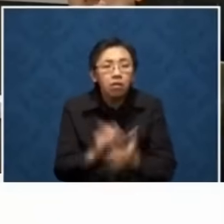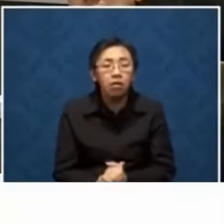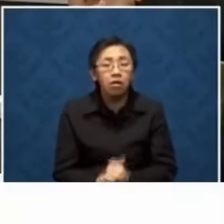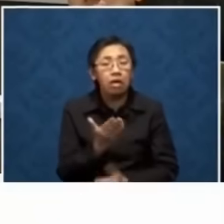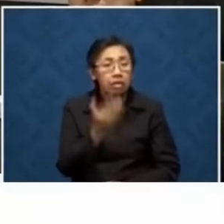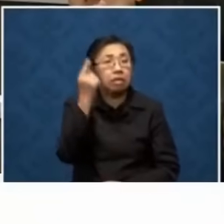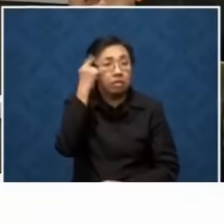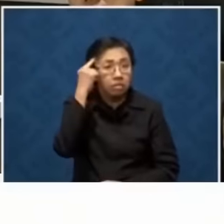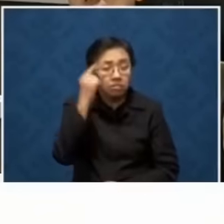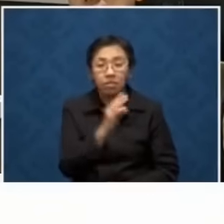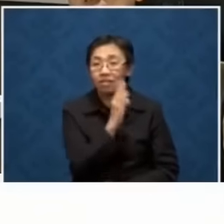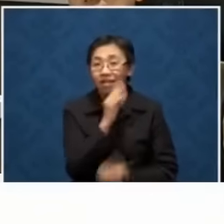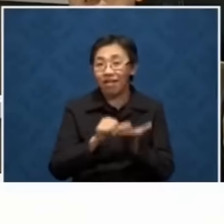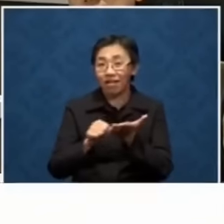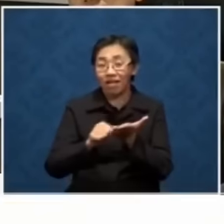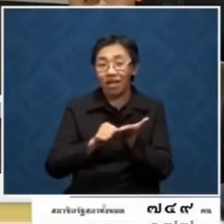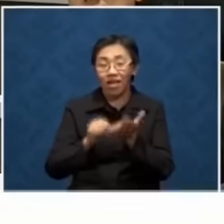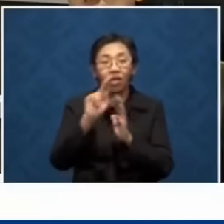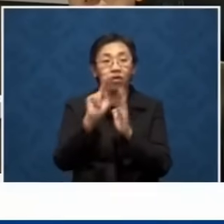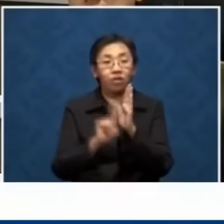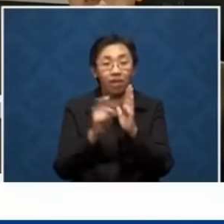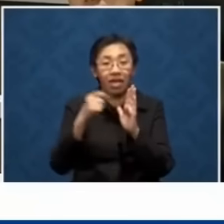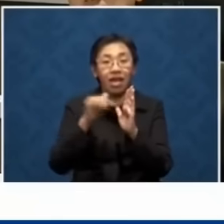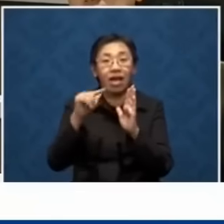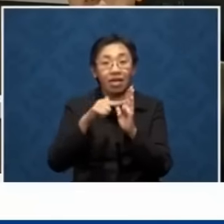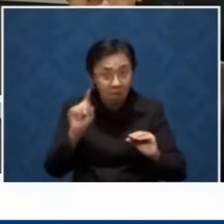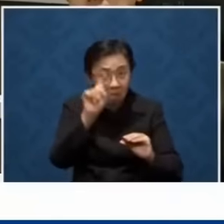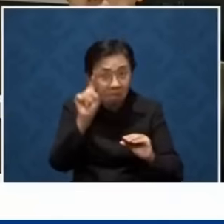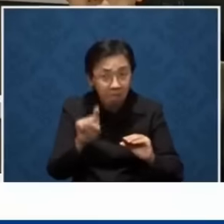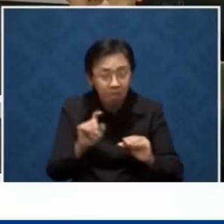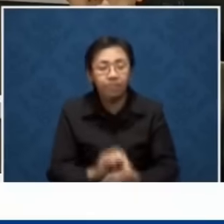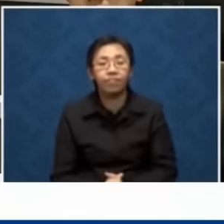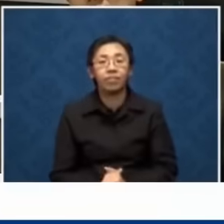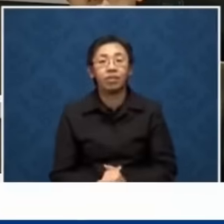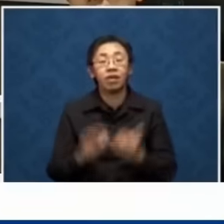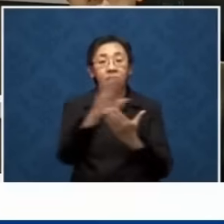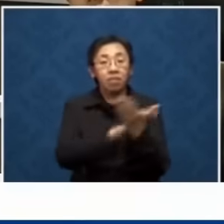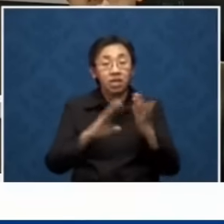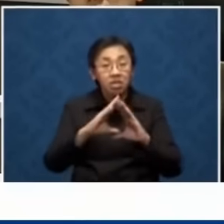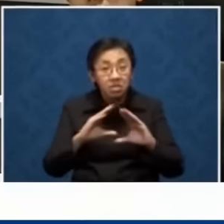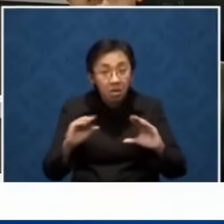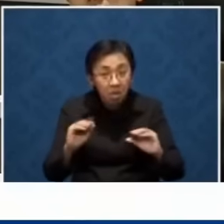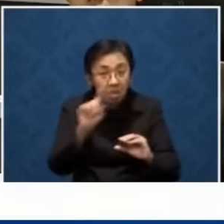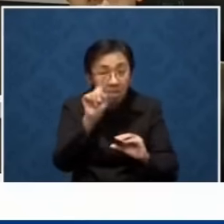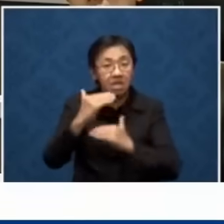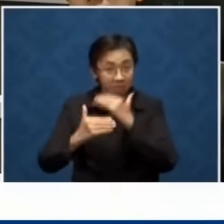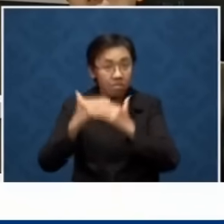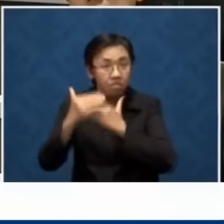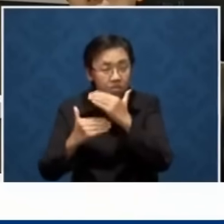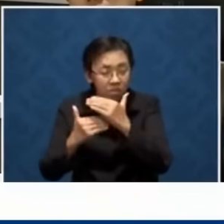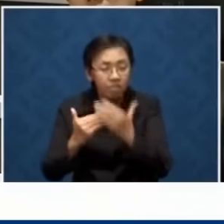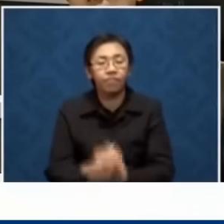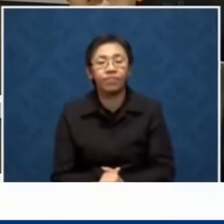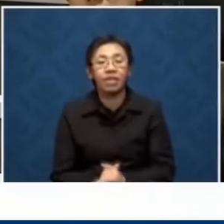ถ้าท่านแก้ไขประมวลกฎหมายอาญามาตรา112บ้านเมืองนี้จะสงบบ้านเมืองนี้จะเจริญวัน